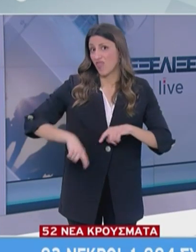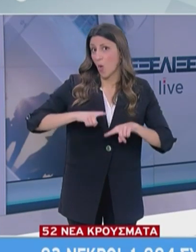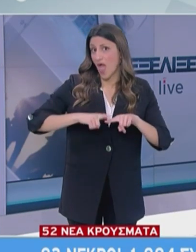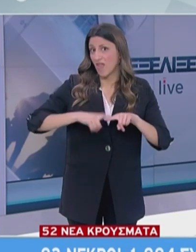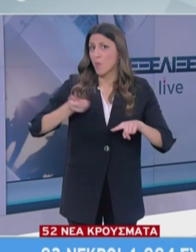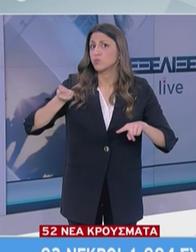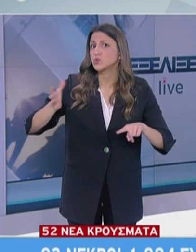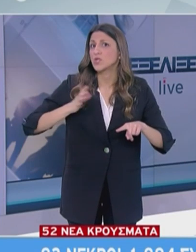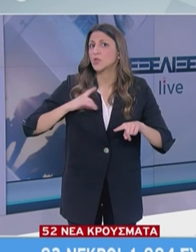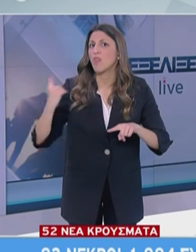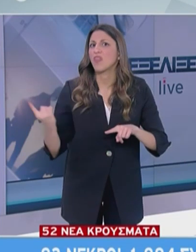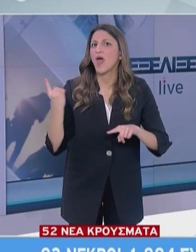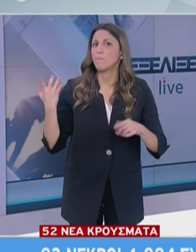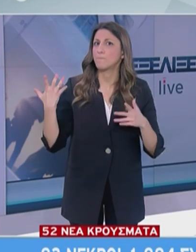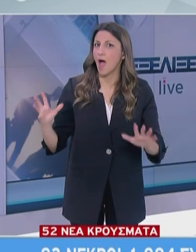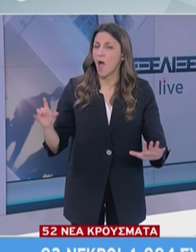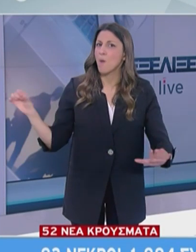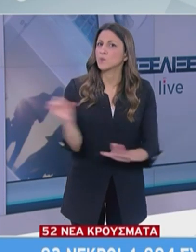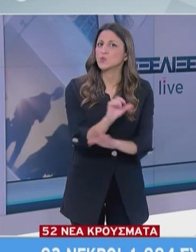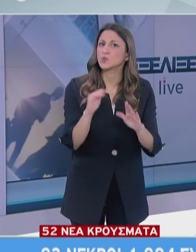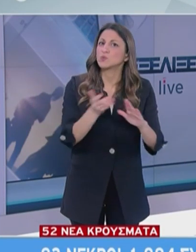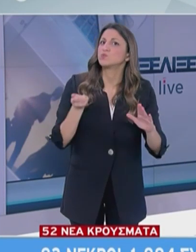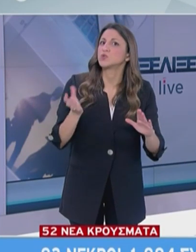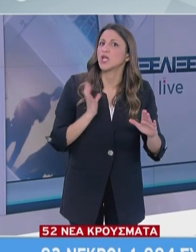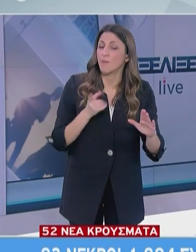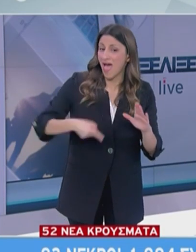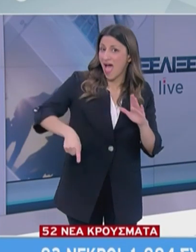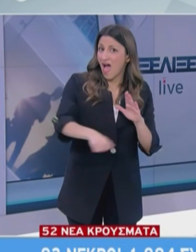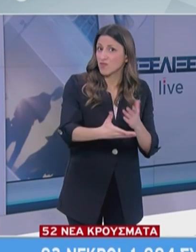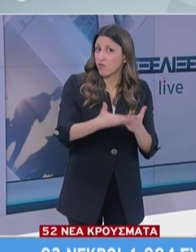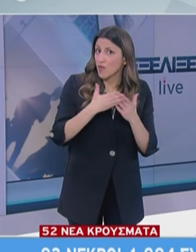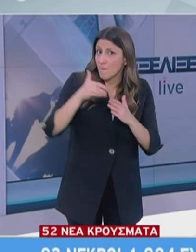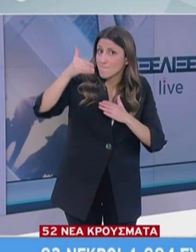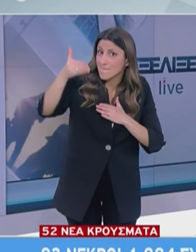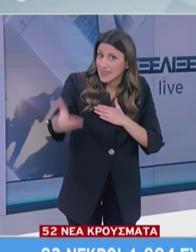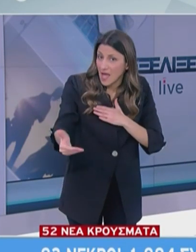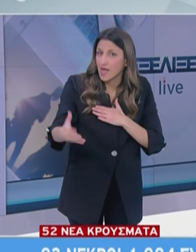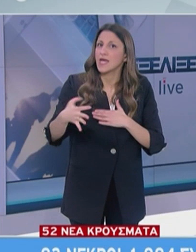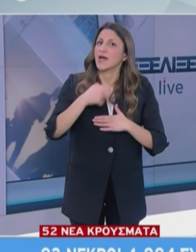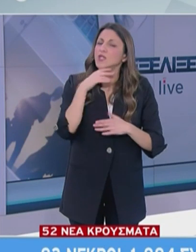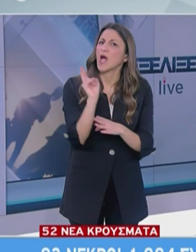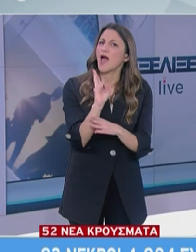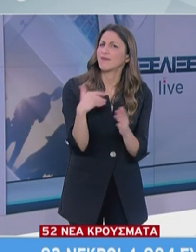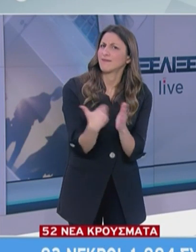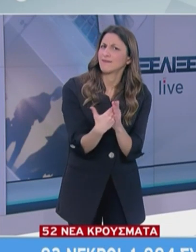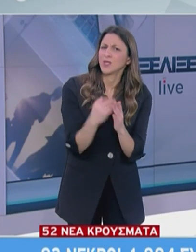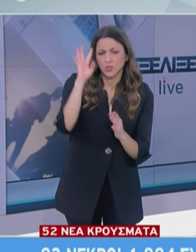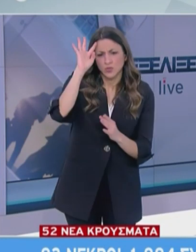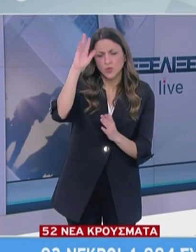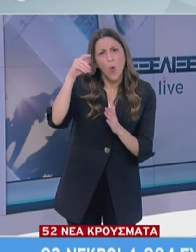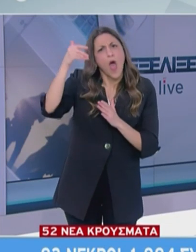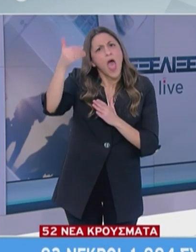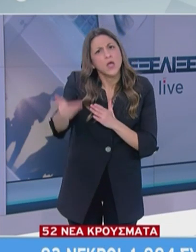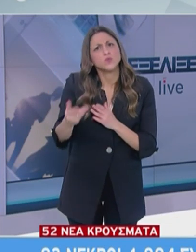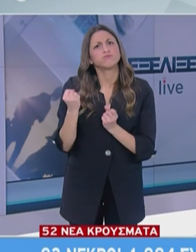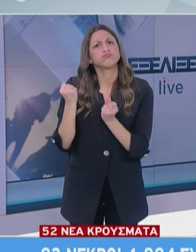ελευθερία κινήσεων θα έχουν και πόσο χρήσιμοι θα φανούν στην αντιμετώπιση της νόσου, θα χρειάζονται κάποιο τεκμηριωτικό έγγραφο για την κίνησή τους ακόμη και